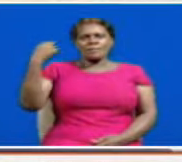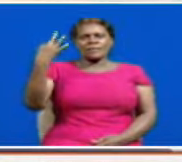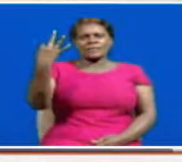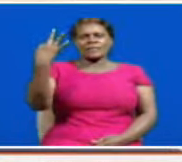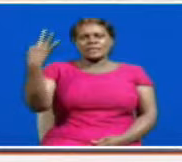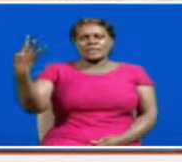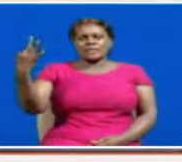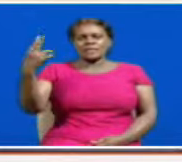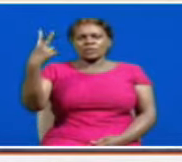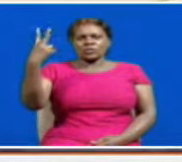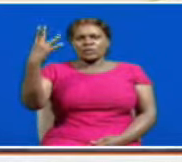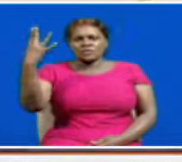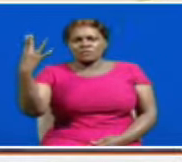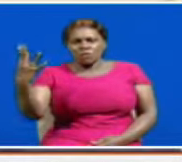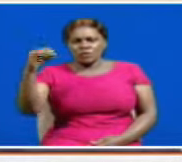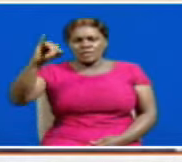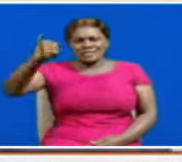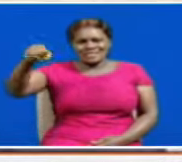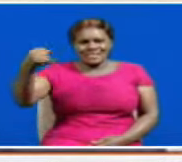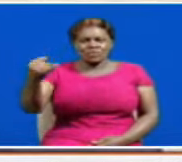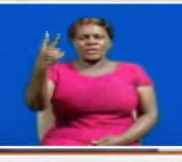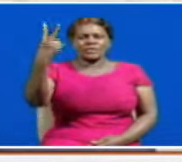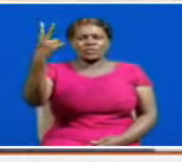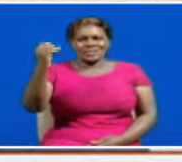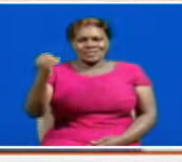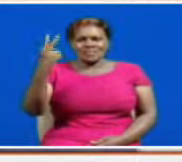of 24th